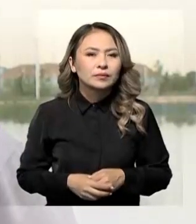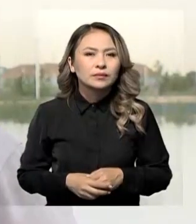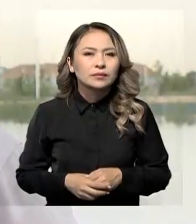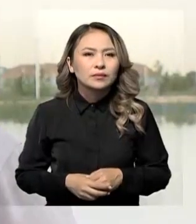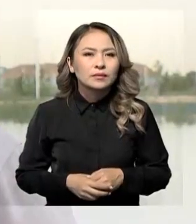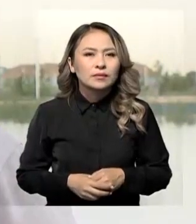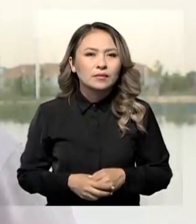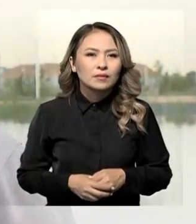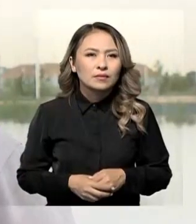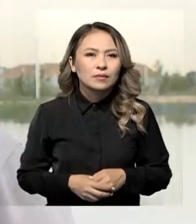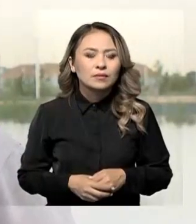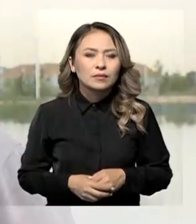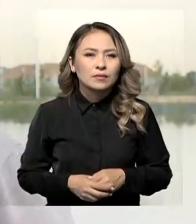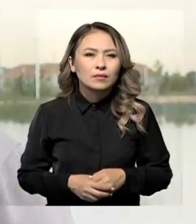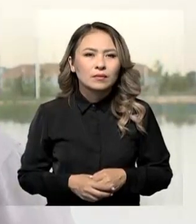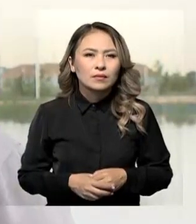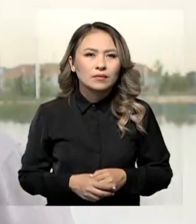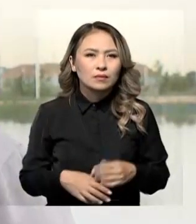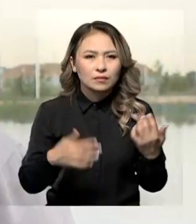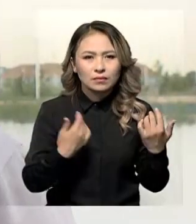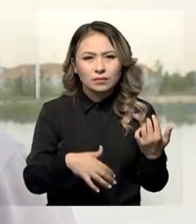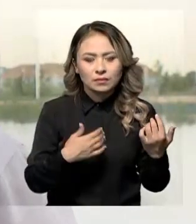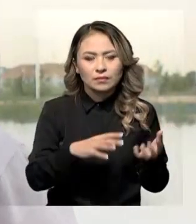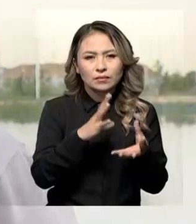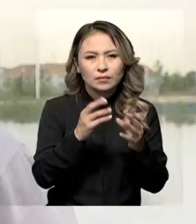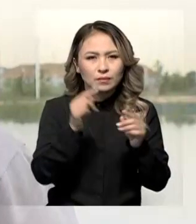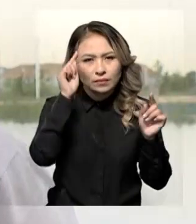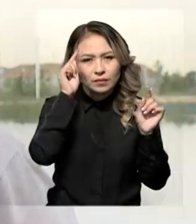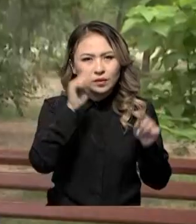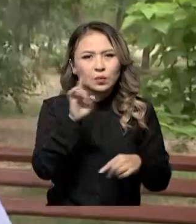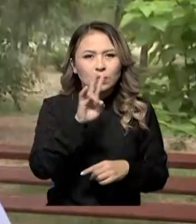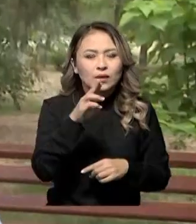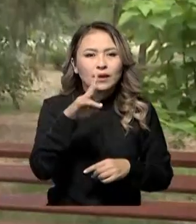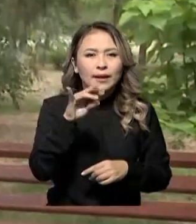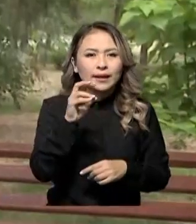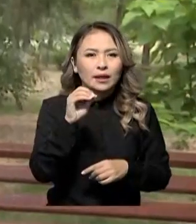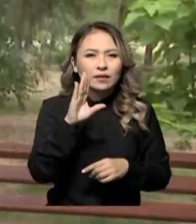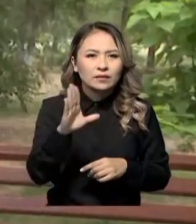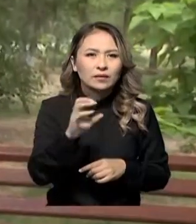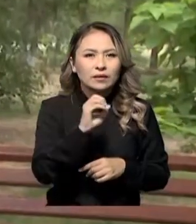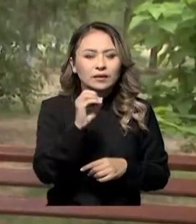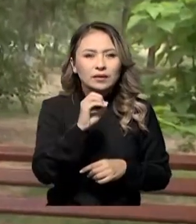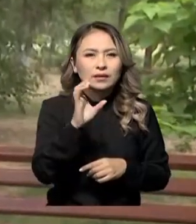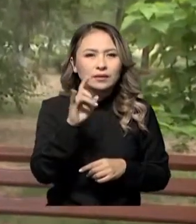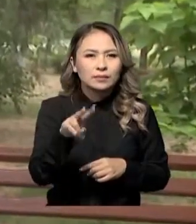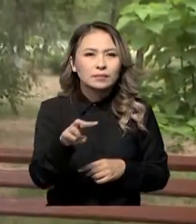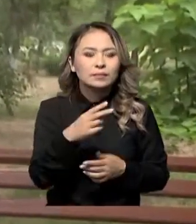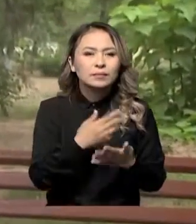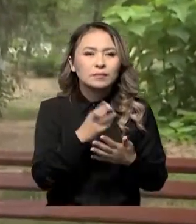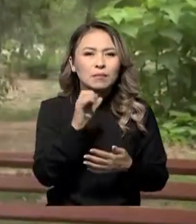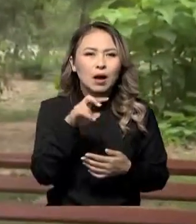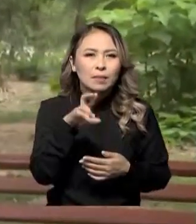Одан бергі біздің домбырашылардың әлгілі бергілі Нұрғиса Тілендейіп. Ерке Сұқым, Адай,